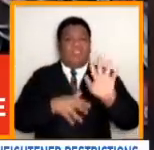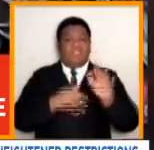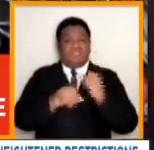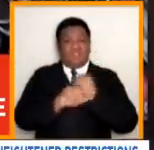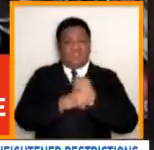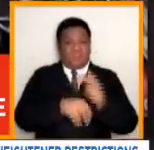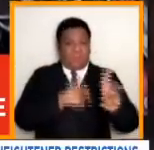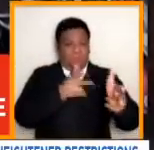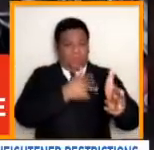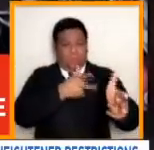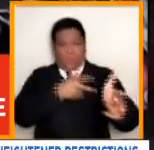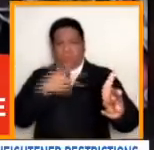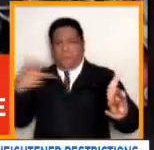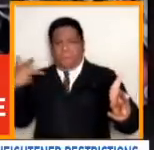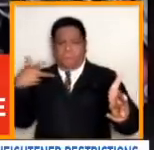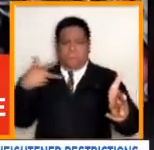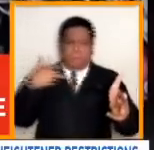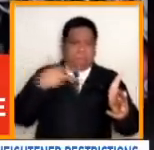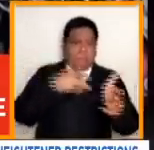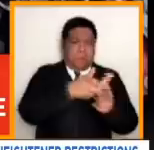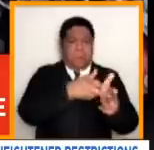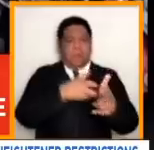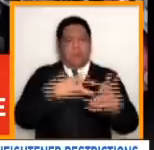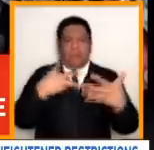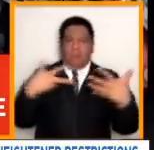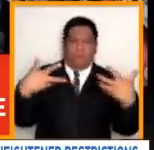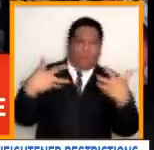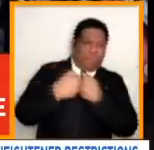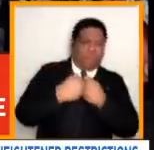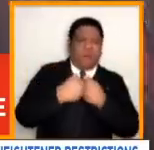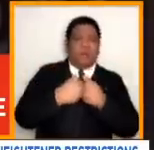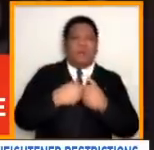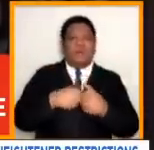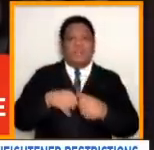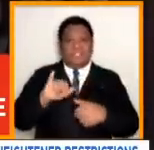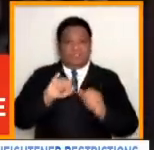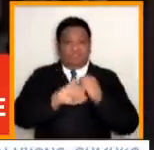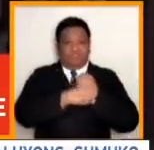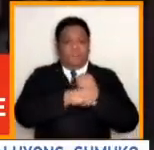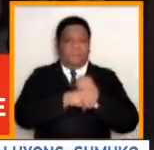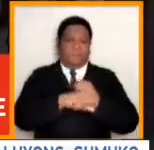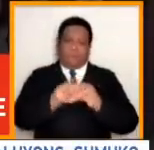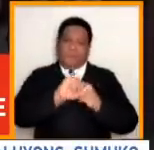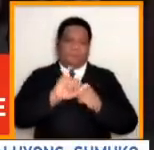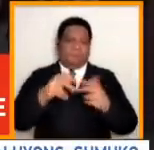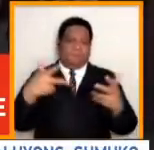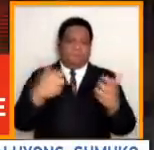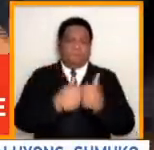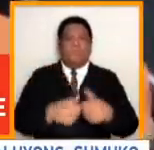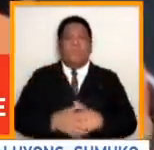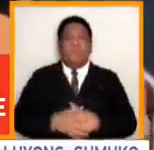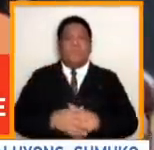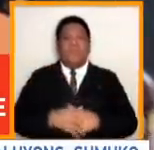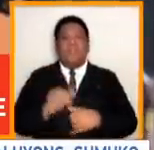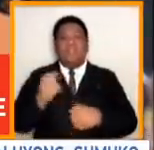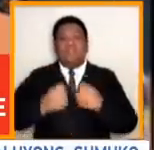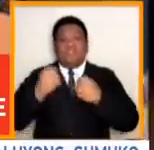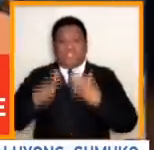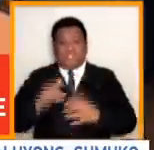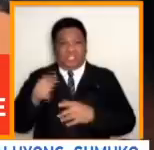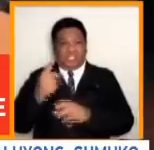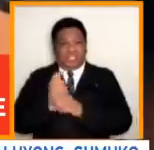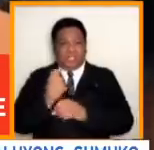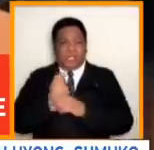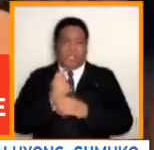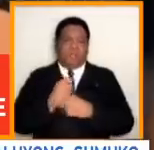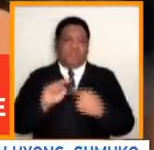Nayupi ang unang bahagi ng pickup at ang unang jeep na nabangga nito. Sugatan ng driver at pasahero ng pickup. Humandusay naman sa daan